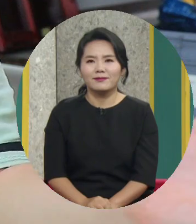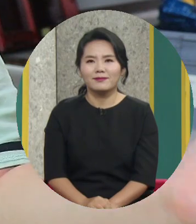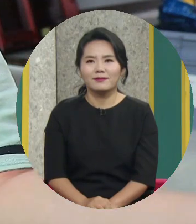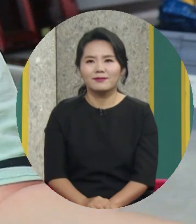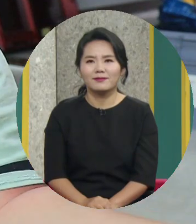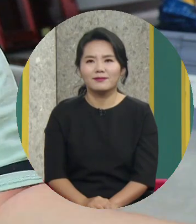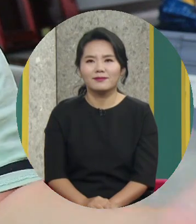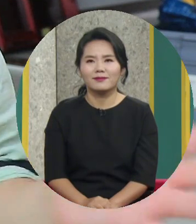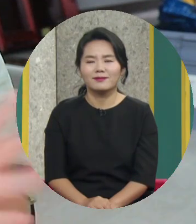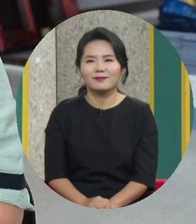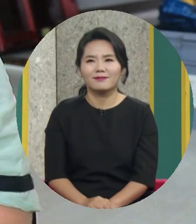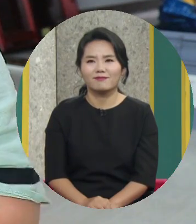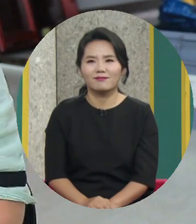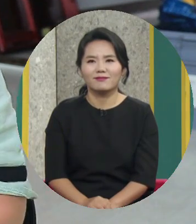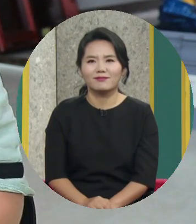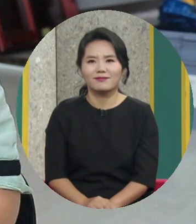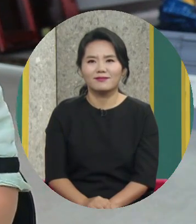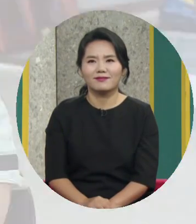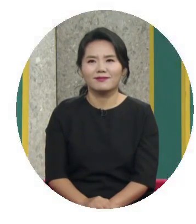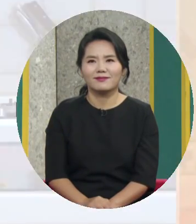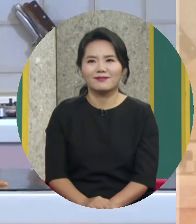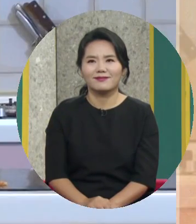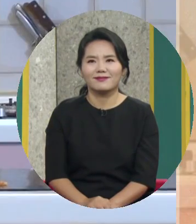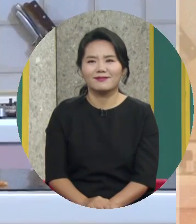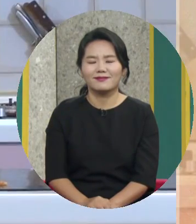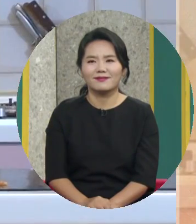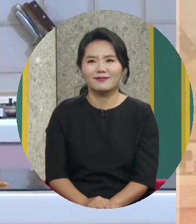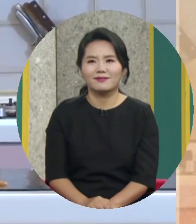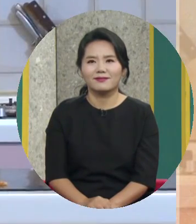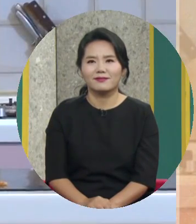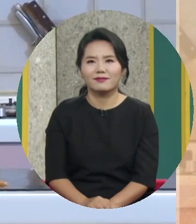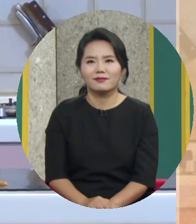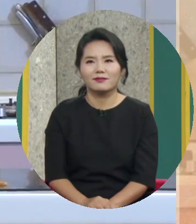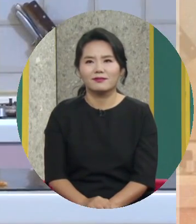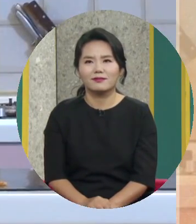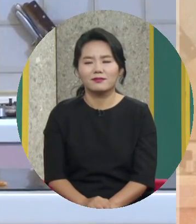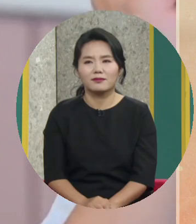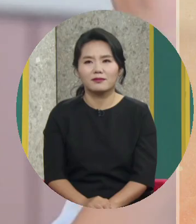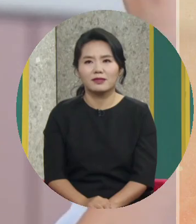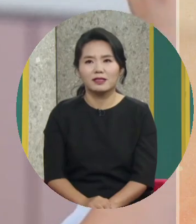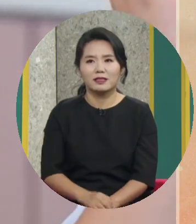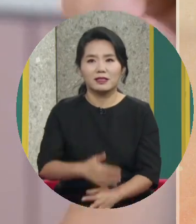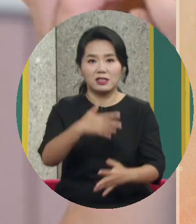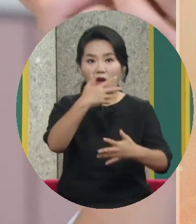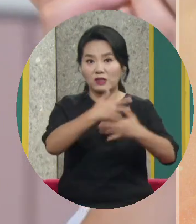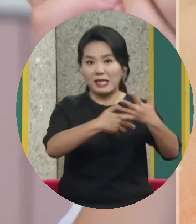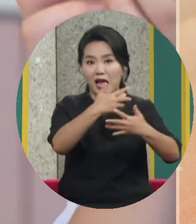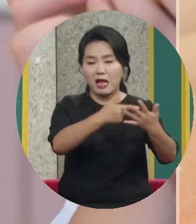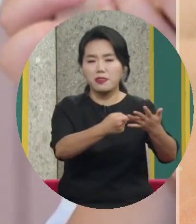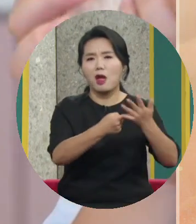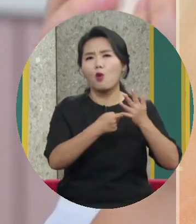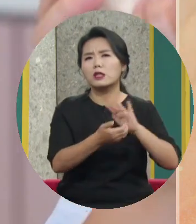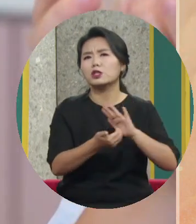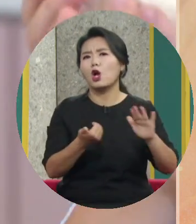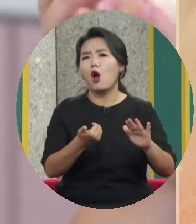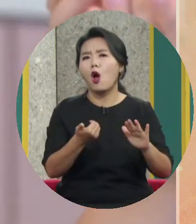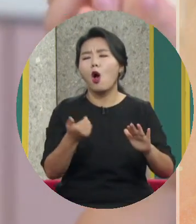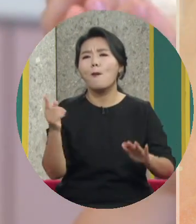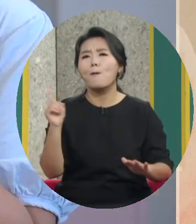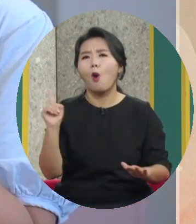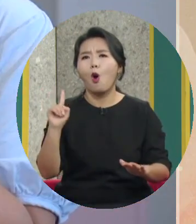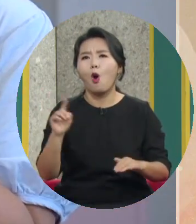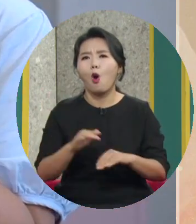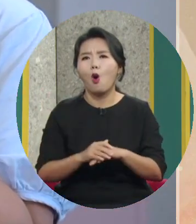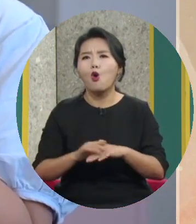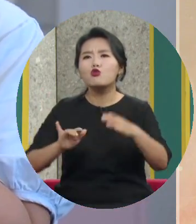예전이고 좋았어요. 나도 효정이 보고 싶어. 드라마에 캐스팅된 건 효정이가 비장애인